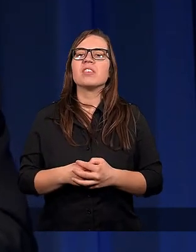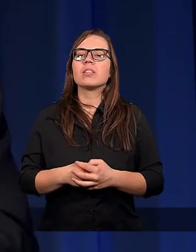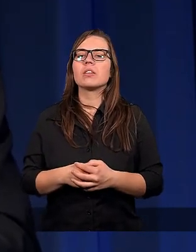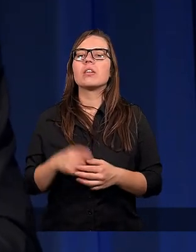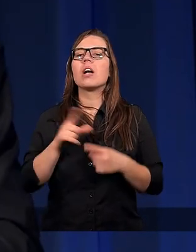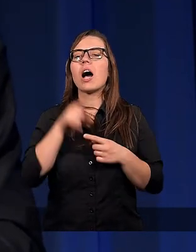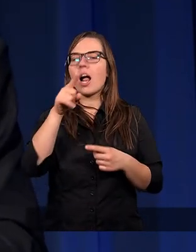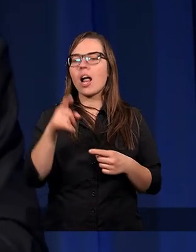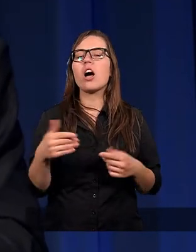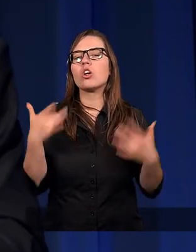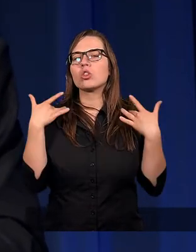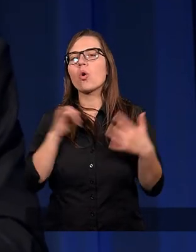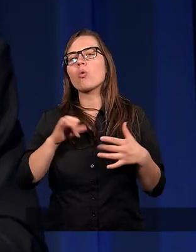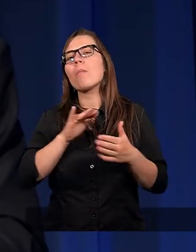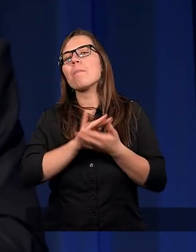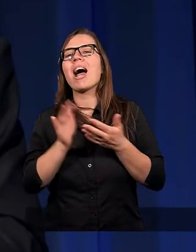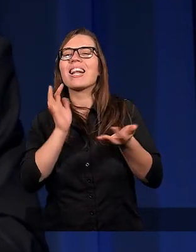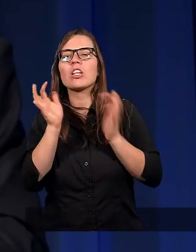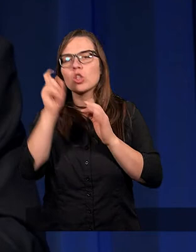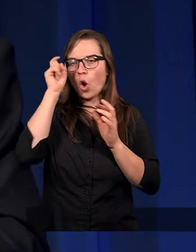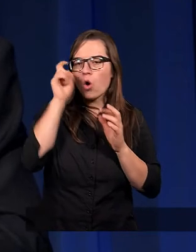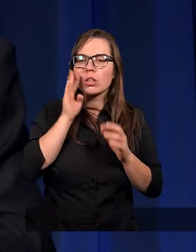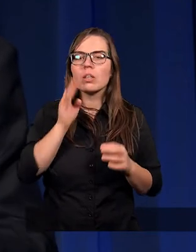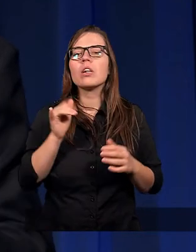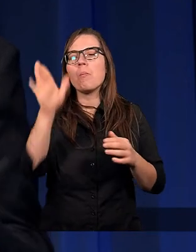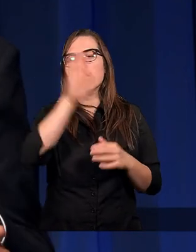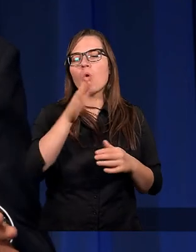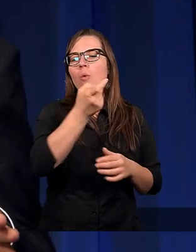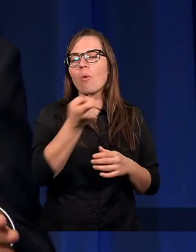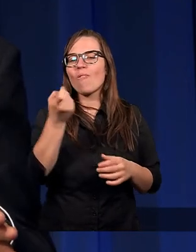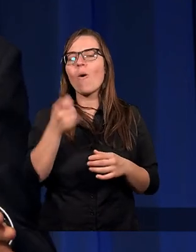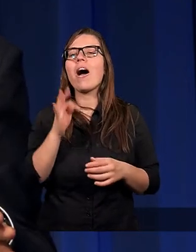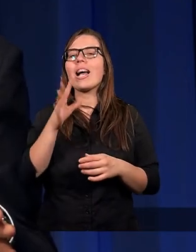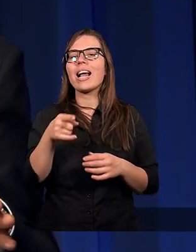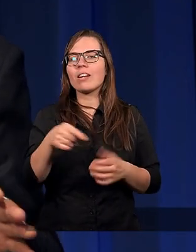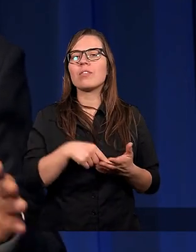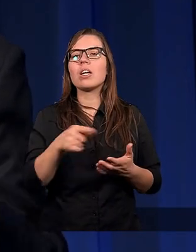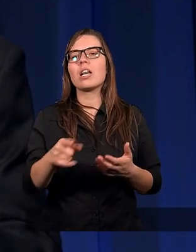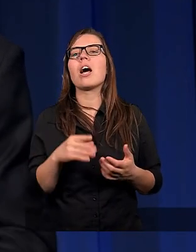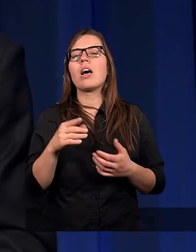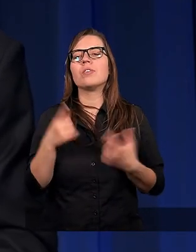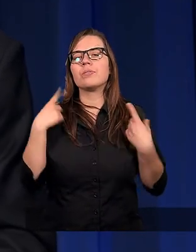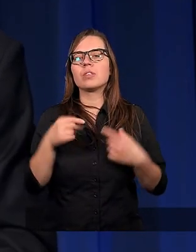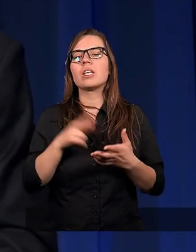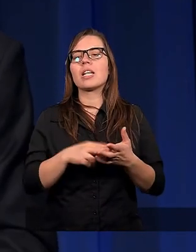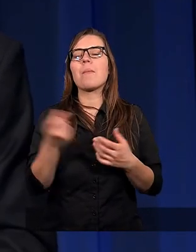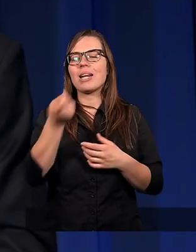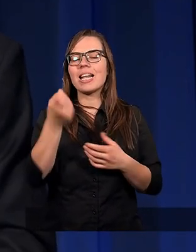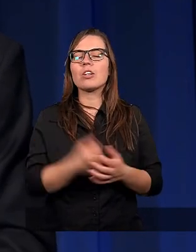Ale ludzie żyją sobie beztrosko. I Bóg powołuje takiego Amosa,